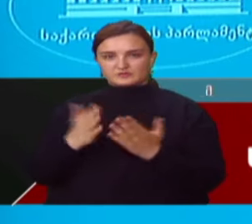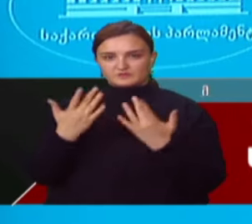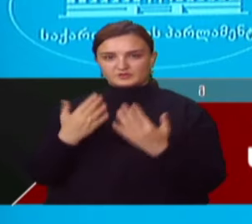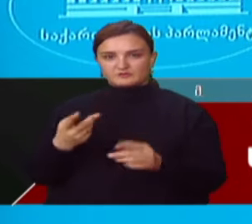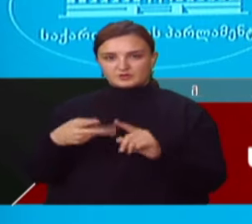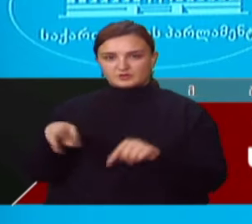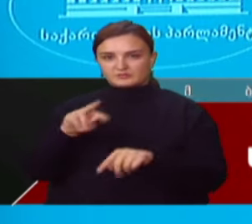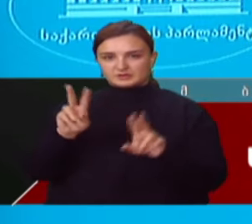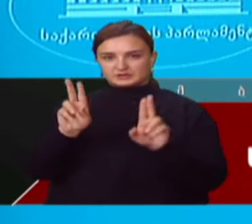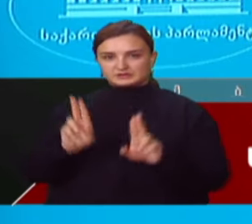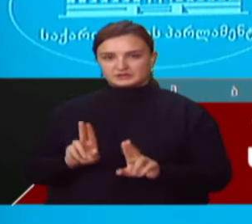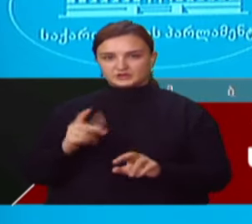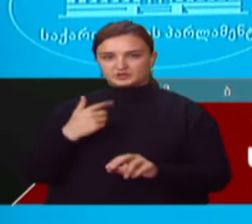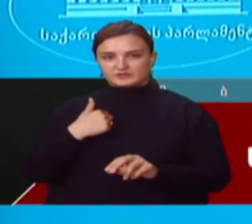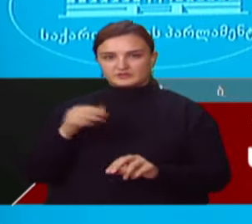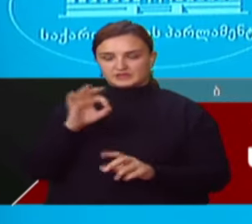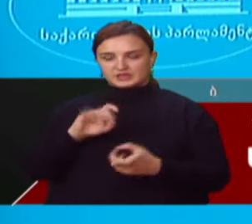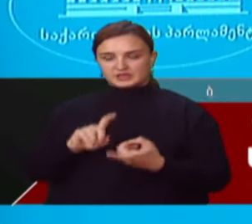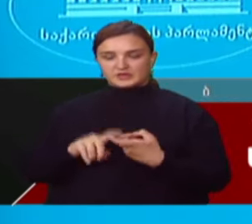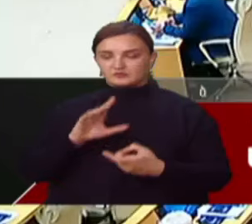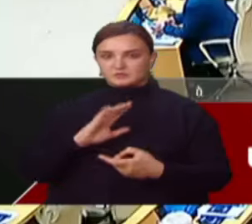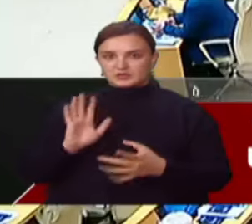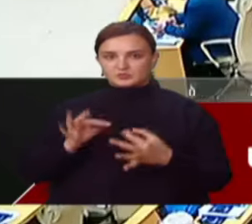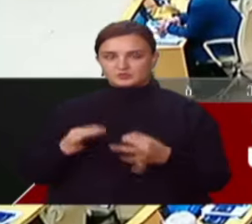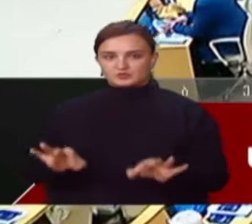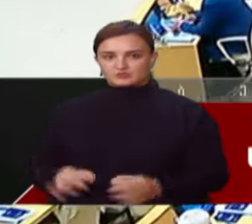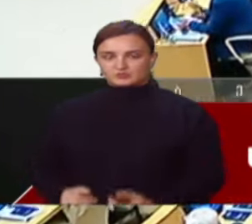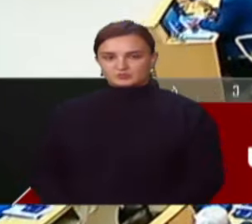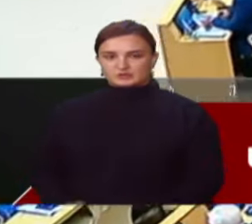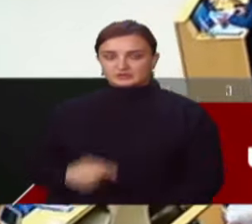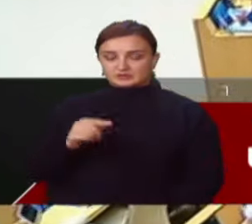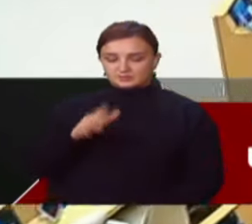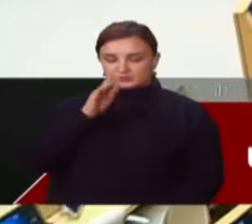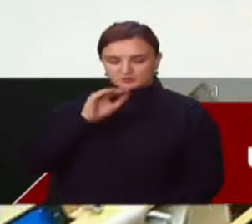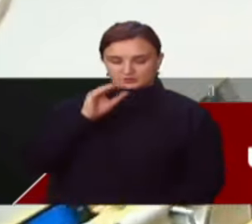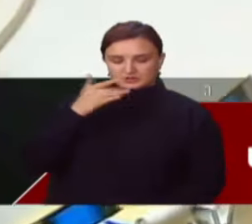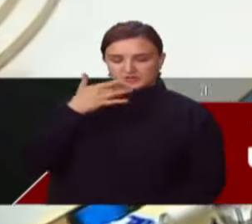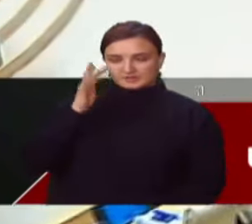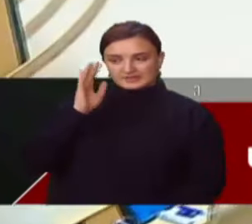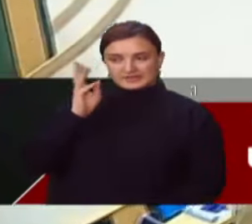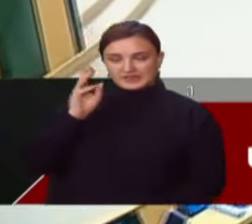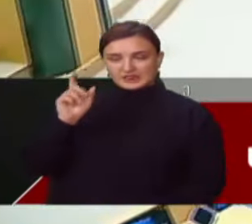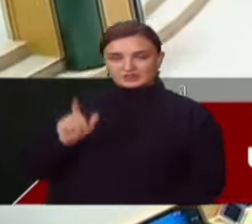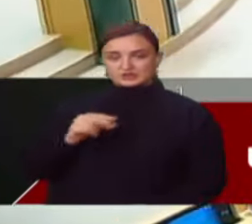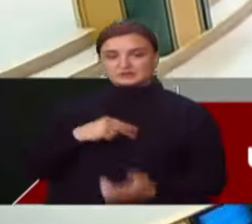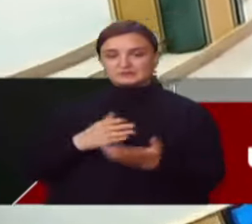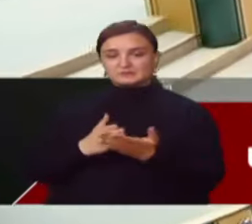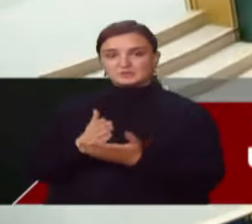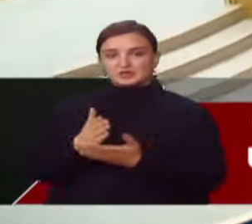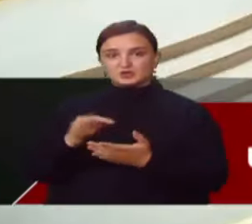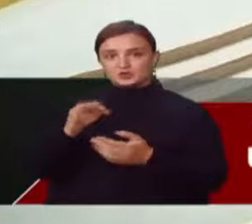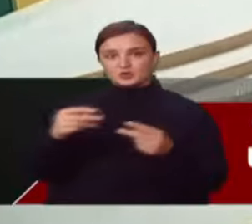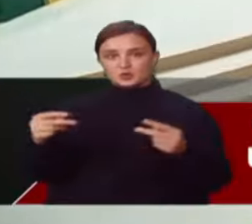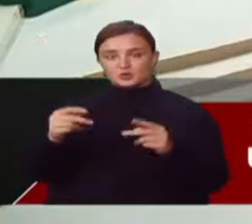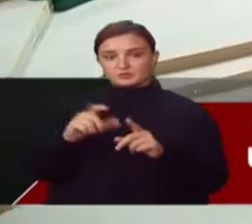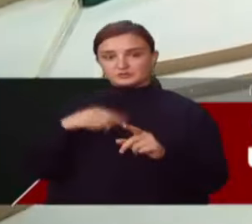ორმაგი სტანდარტები ჩვენთან მიმართებაში არ იყოს დაშვებული. მაშინ როცა ამერიკის ელჩი სტრატეგიული პარტნიორობის პირობებზე